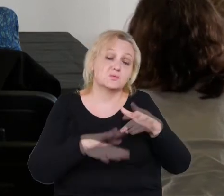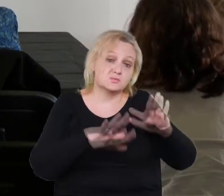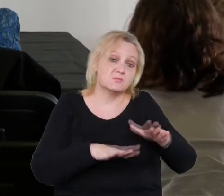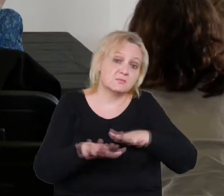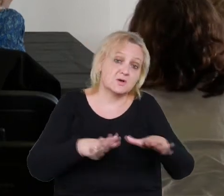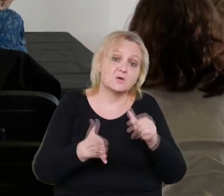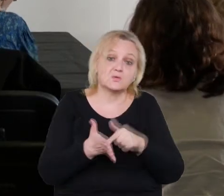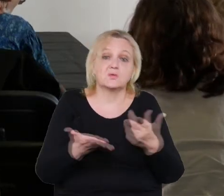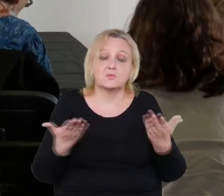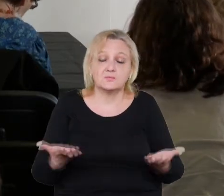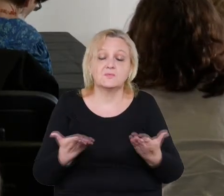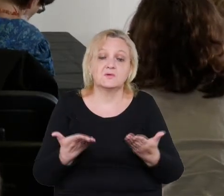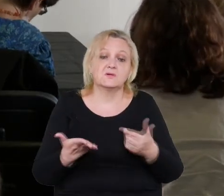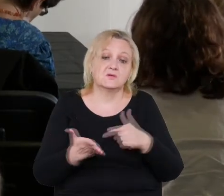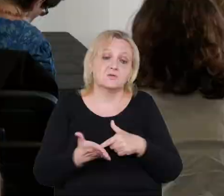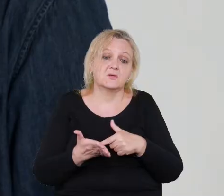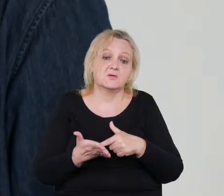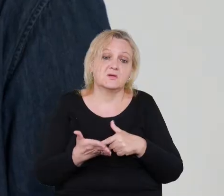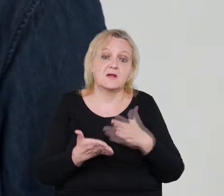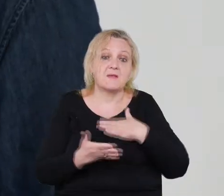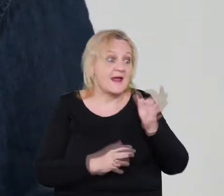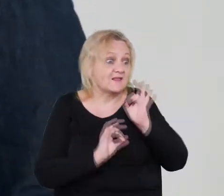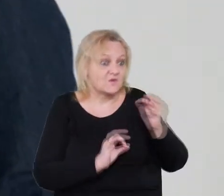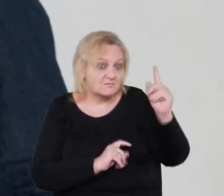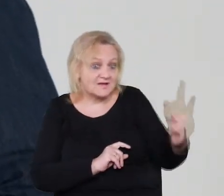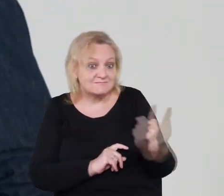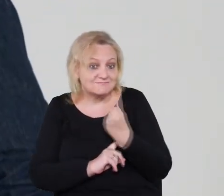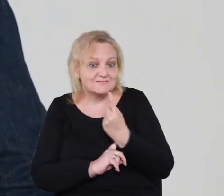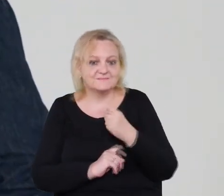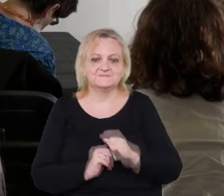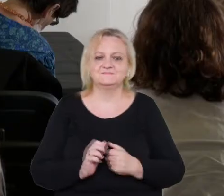miejscu także będzie to mocy uwaga jakąś informację